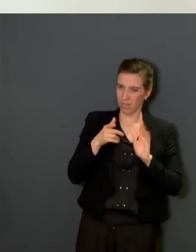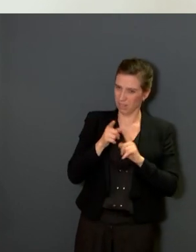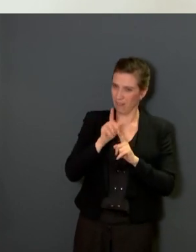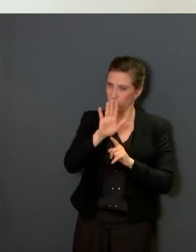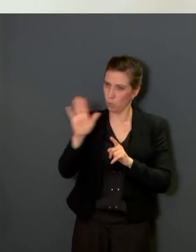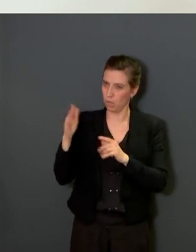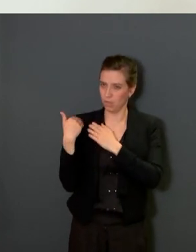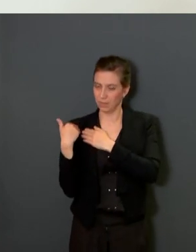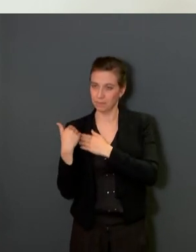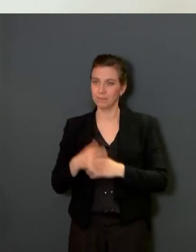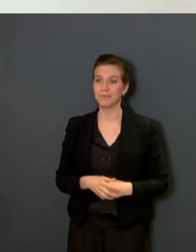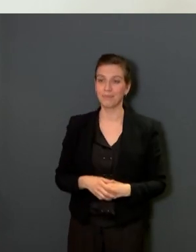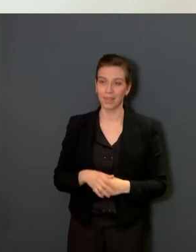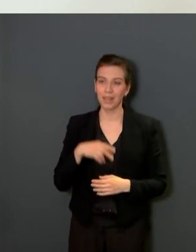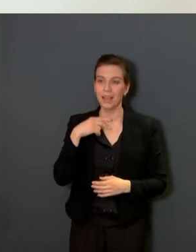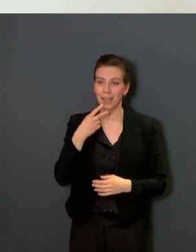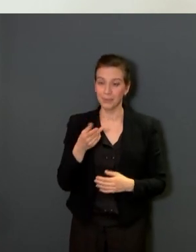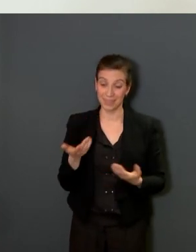Spreken is zilver, zwijgen is goud.